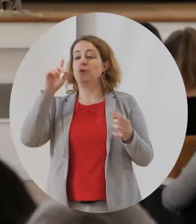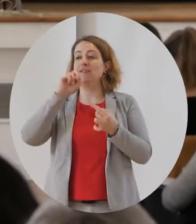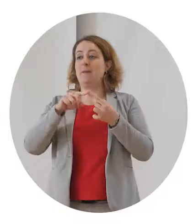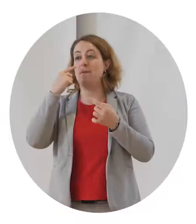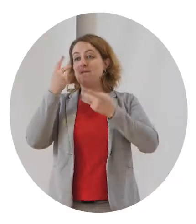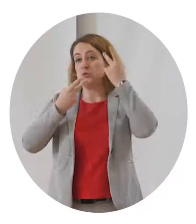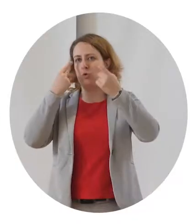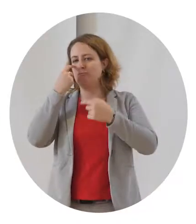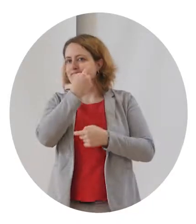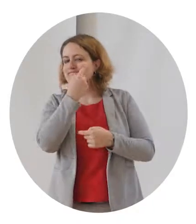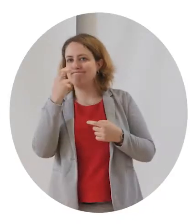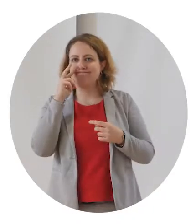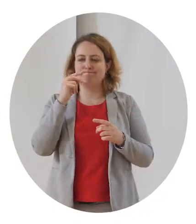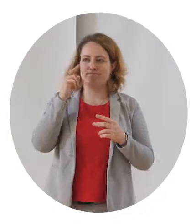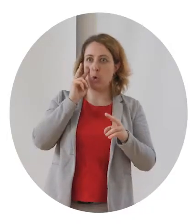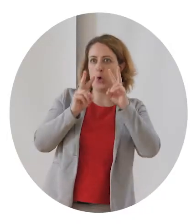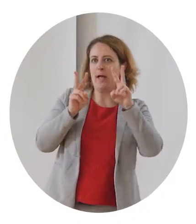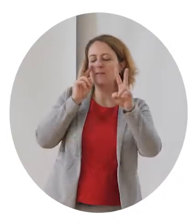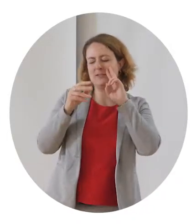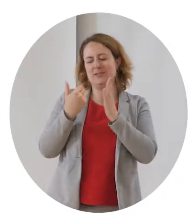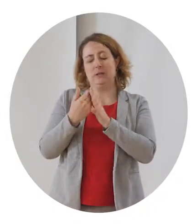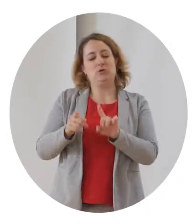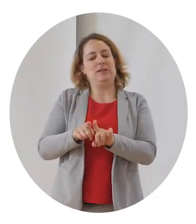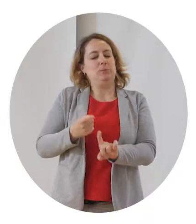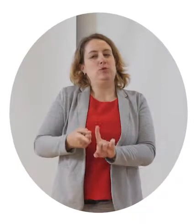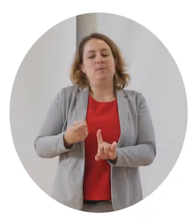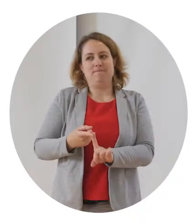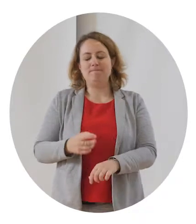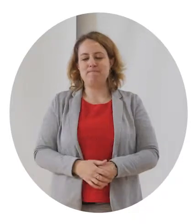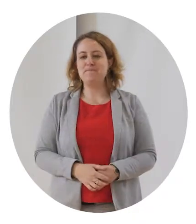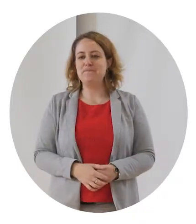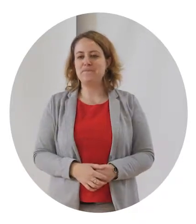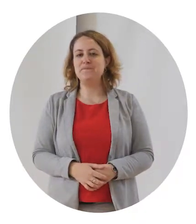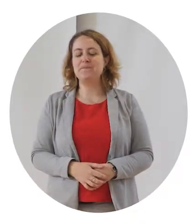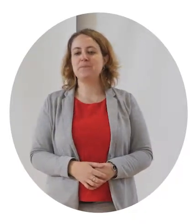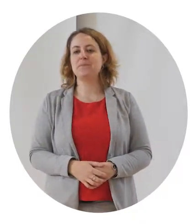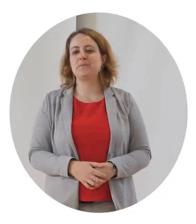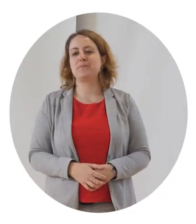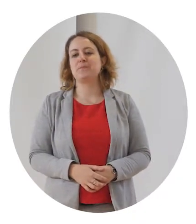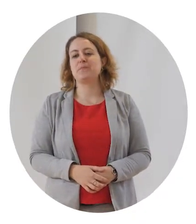Alors, vision regard, ça aussi c'est un gros morceau parce que